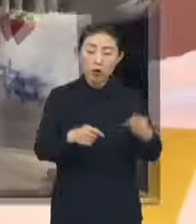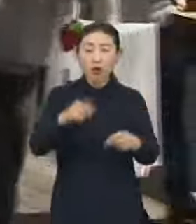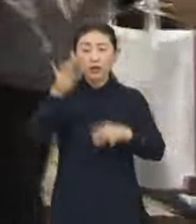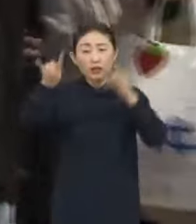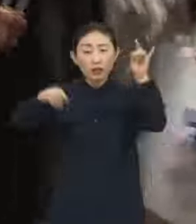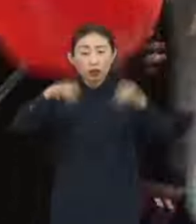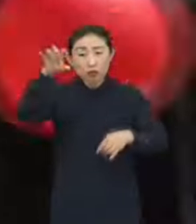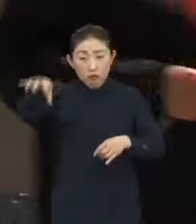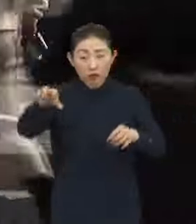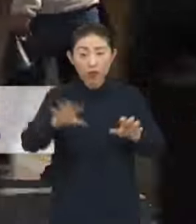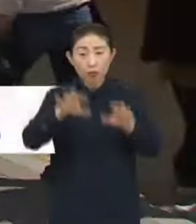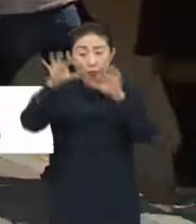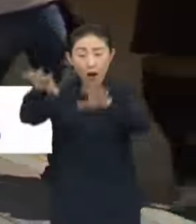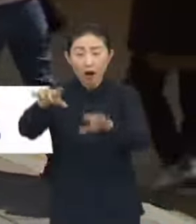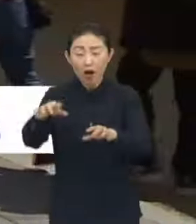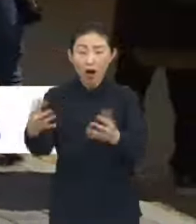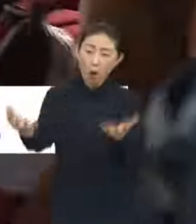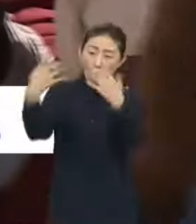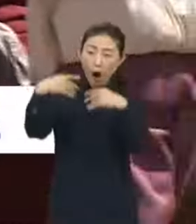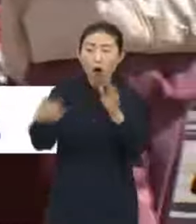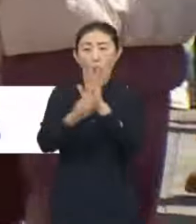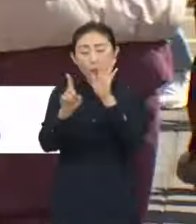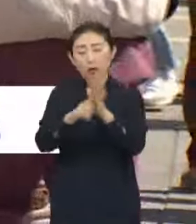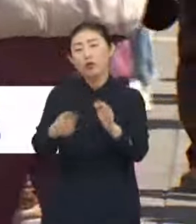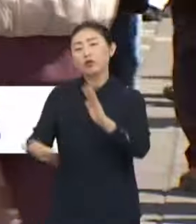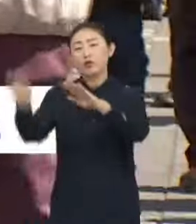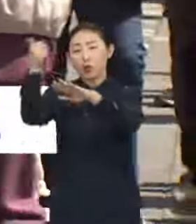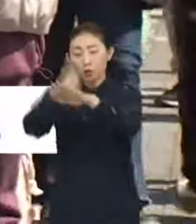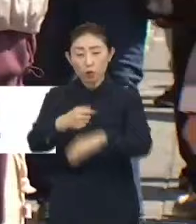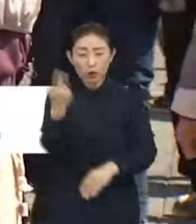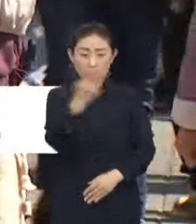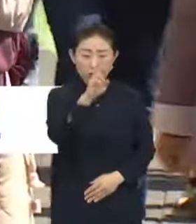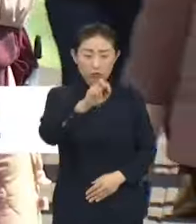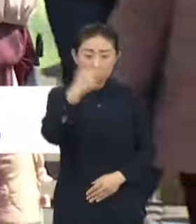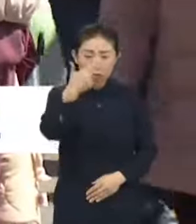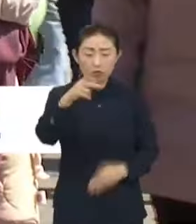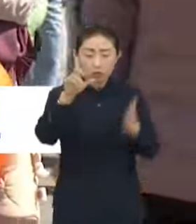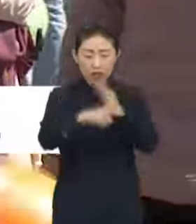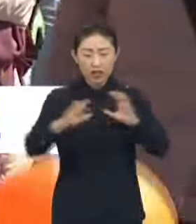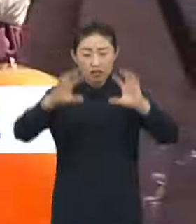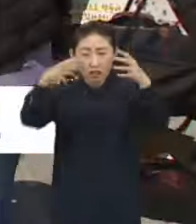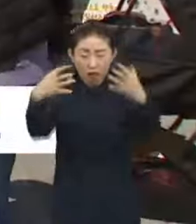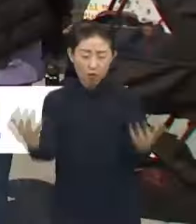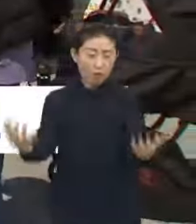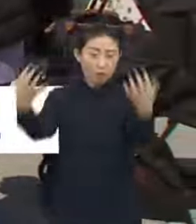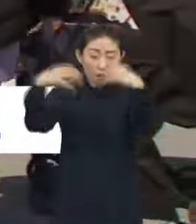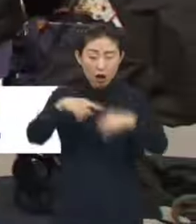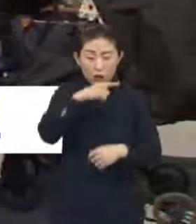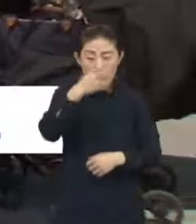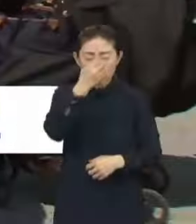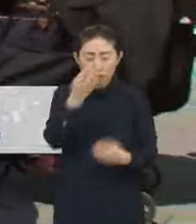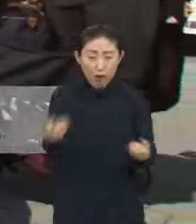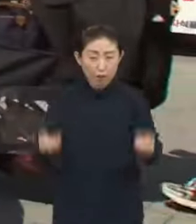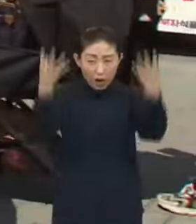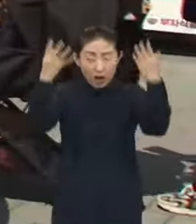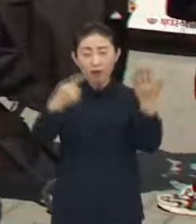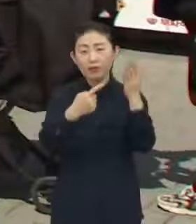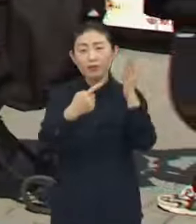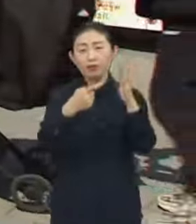농식풍 박람회 성공 여세를 몰아 2027년 엑스포 개최로 세계적인 축제로 발돋움한다는 청사진을